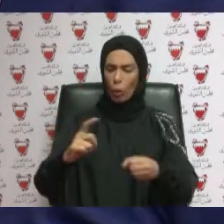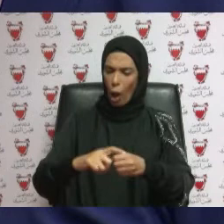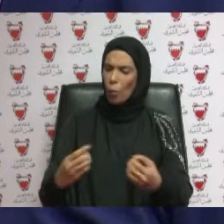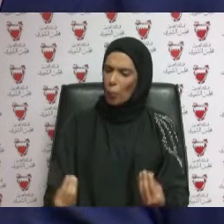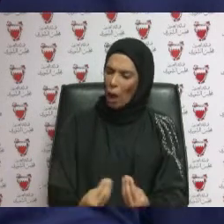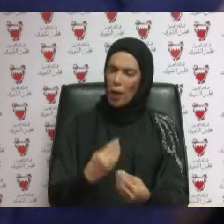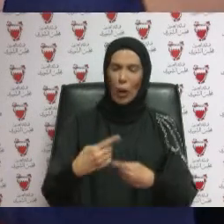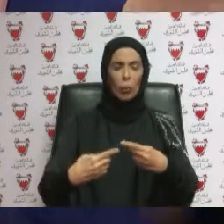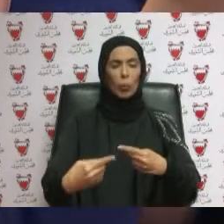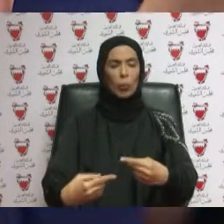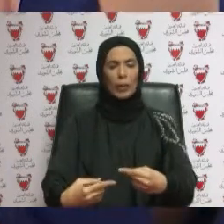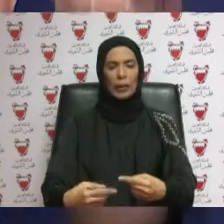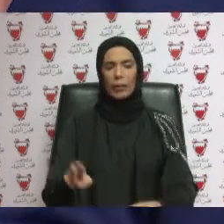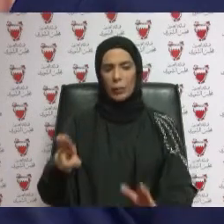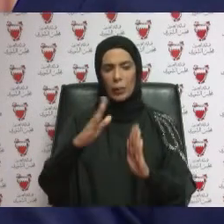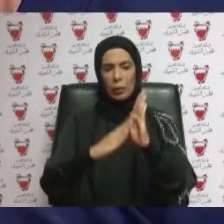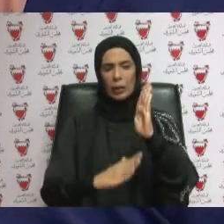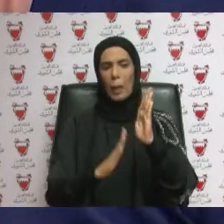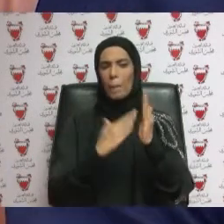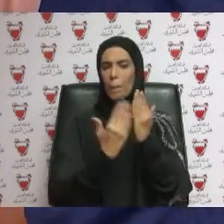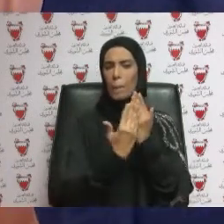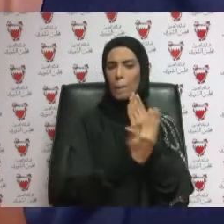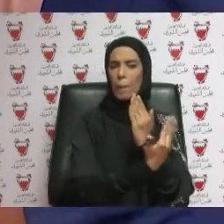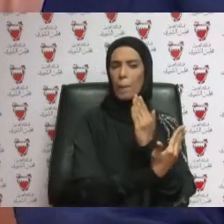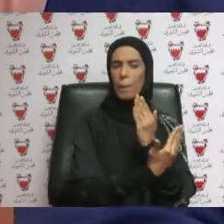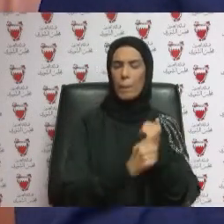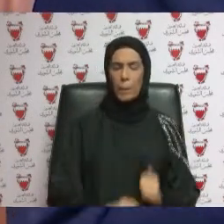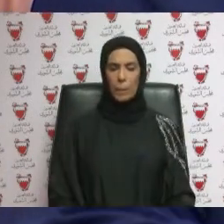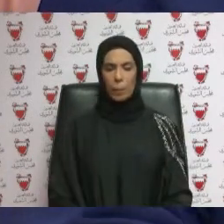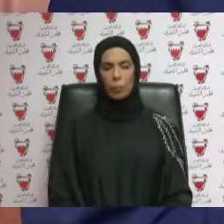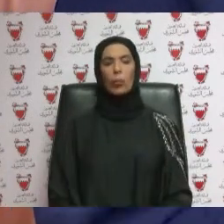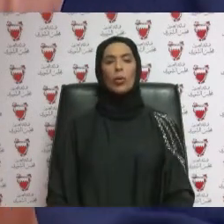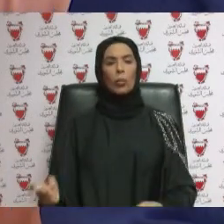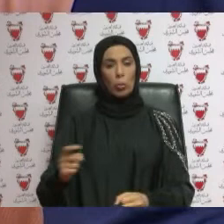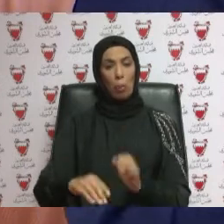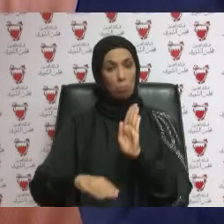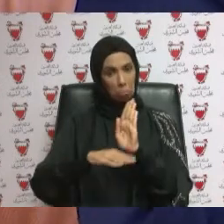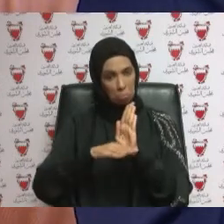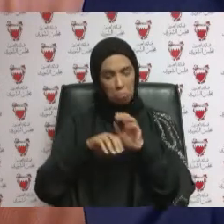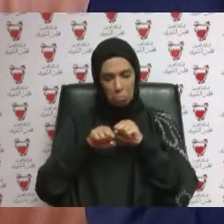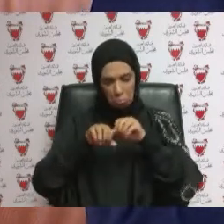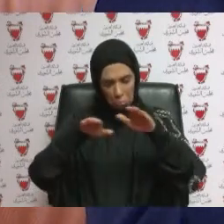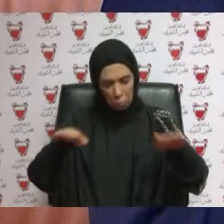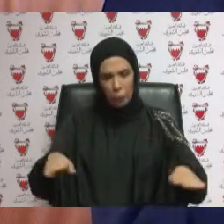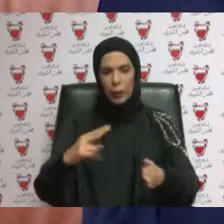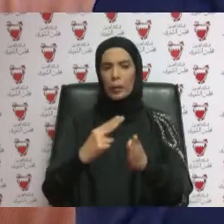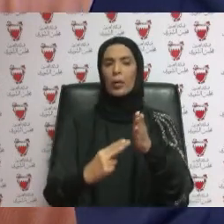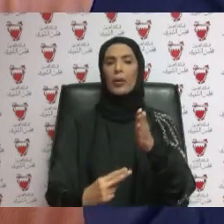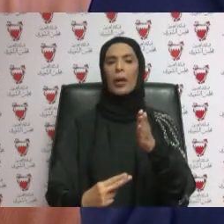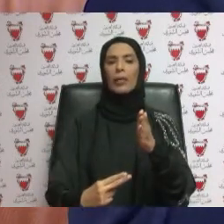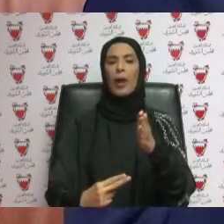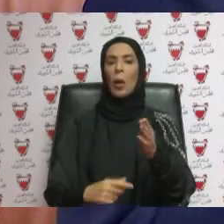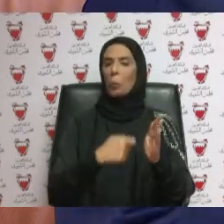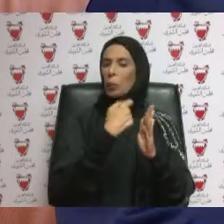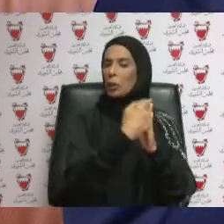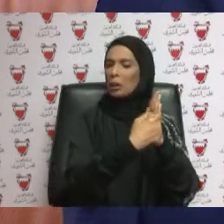الجانب، وورد في التقرير وفي مرفقاته أيضا أن هناك تعاميم تصدر وتأخذ حتى طبيعة صياغة